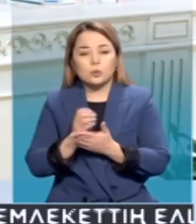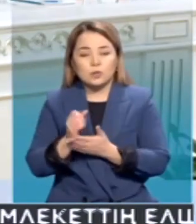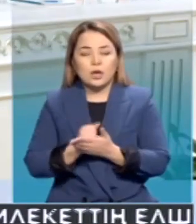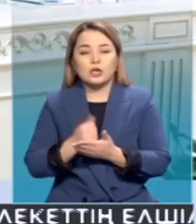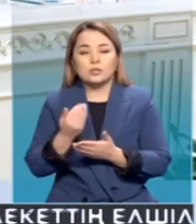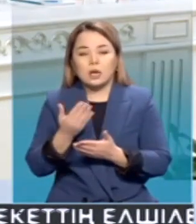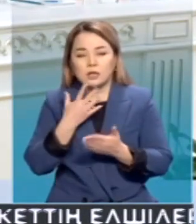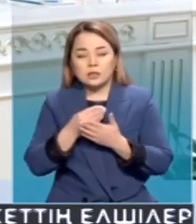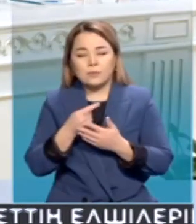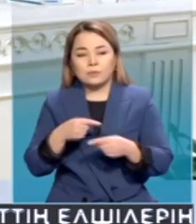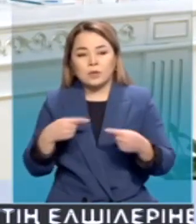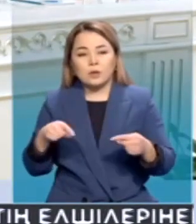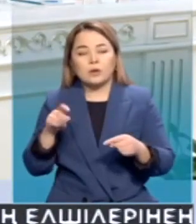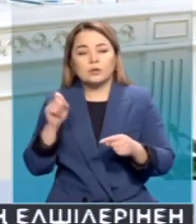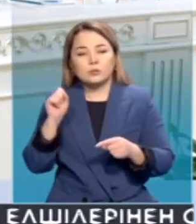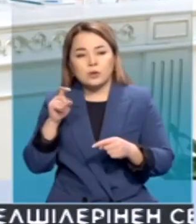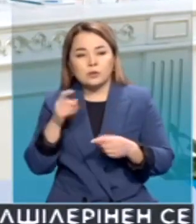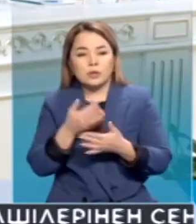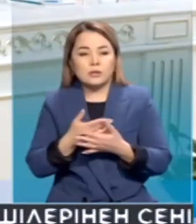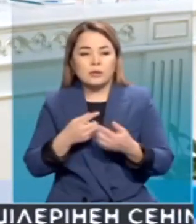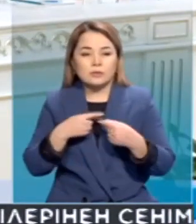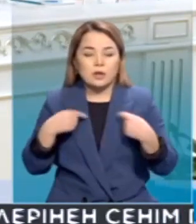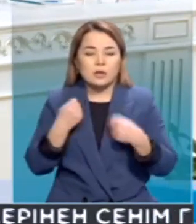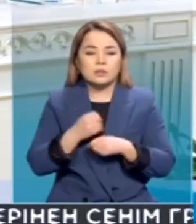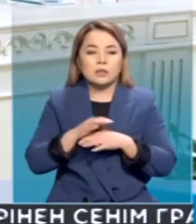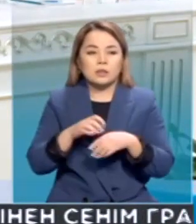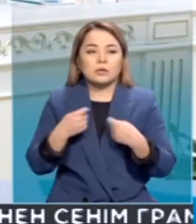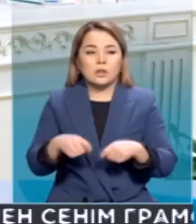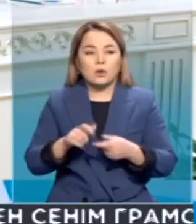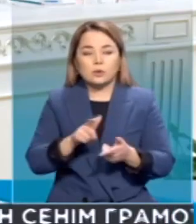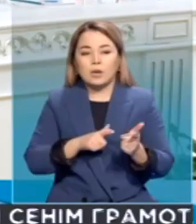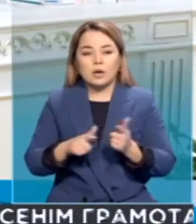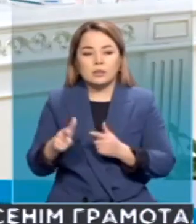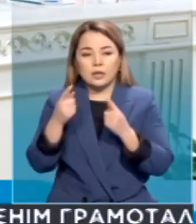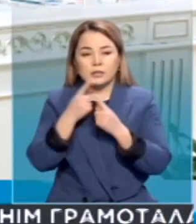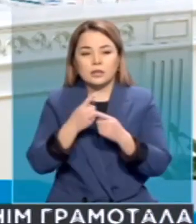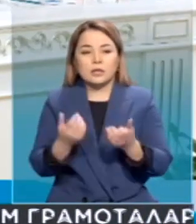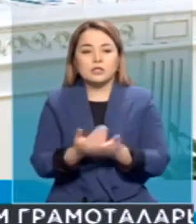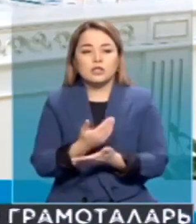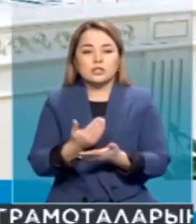және зергерлік бұйымдар салаларында сауда саттық жасауға дайын екенін жеткізді.